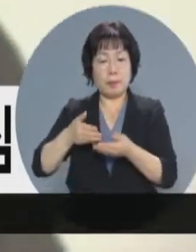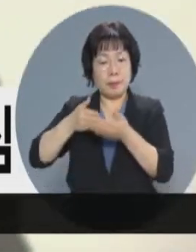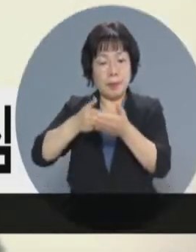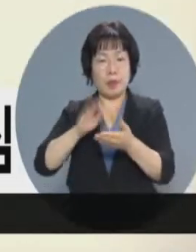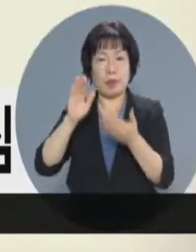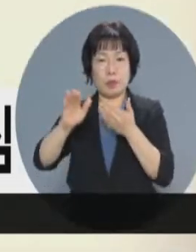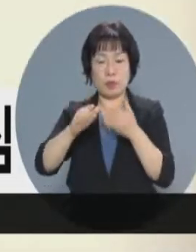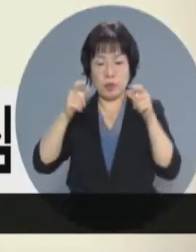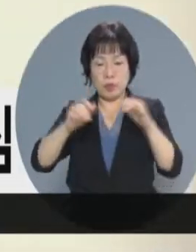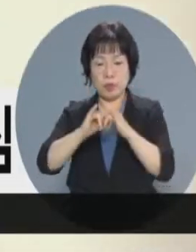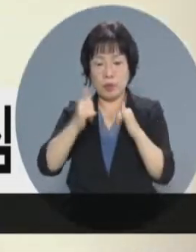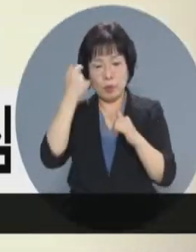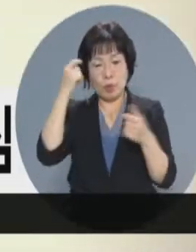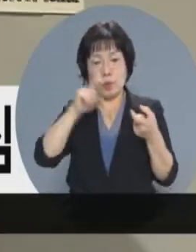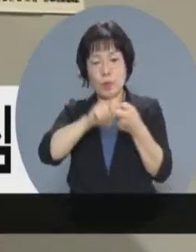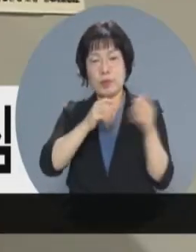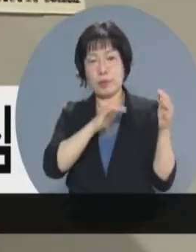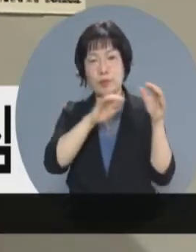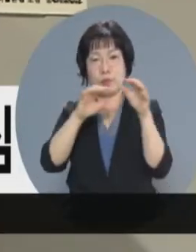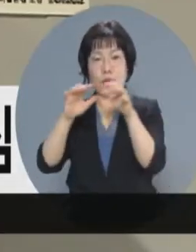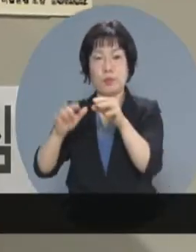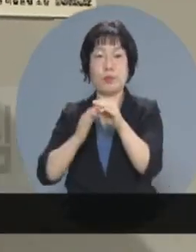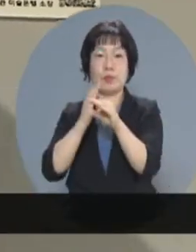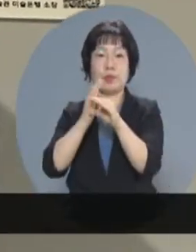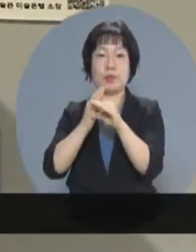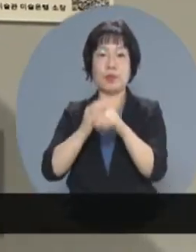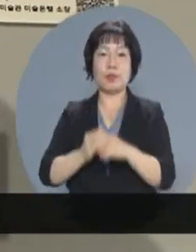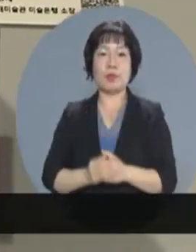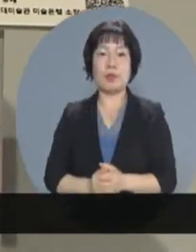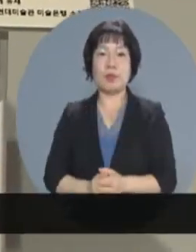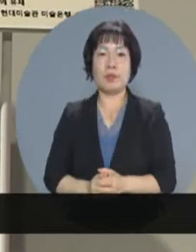이슈라는 점에서 이번 전시는 더욱 눈길을 끕니다.